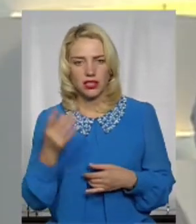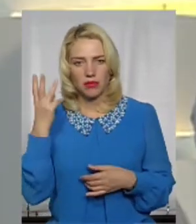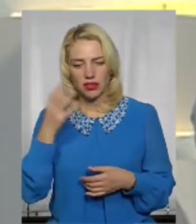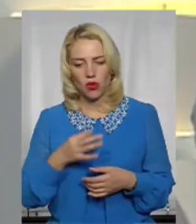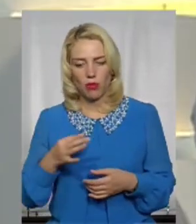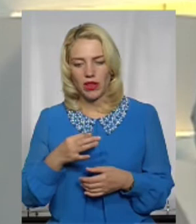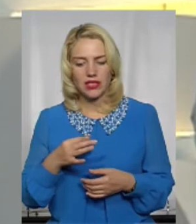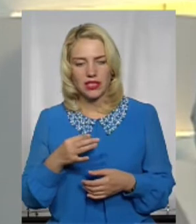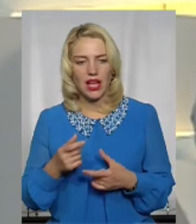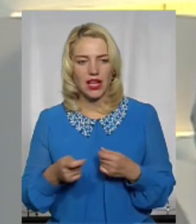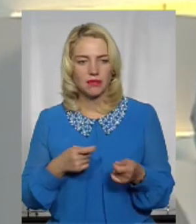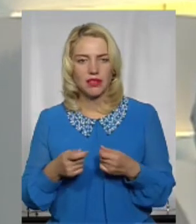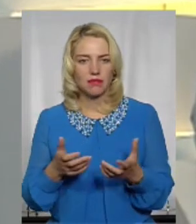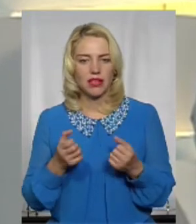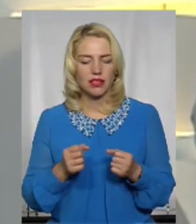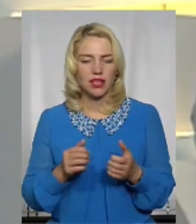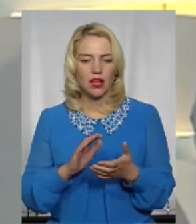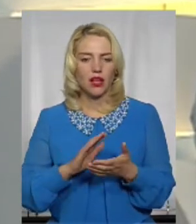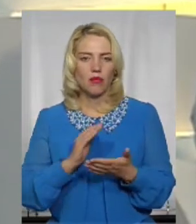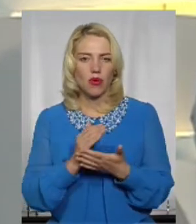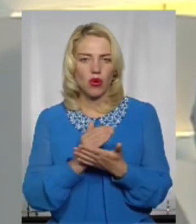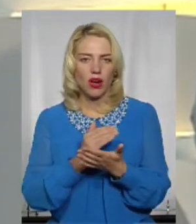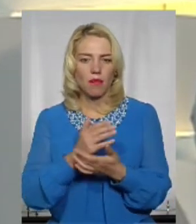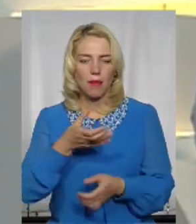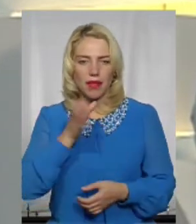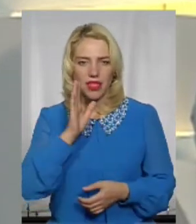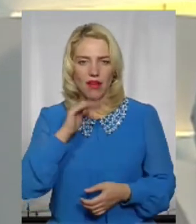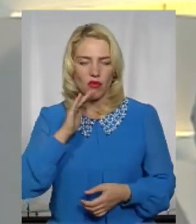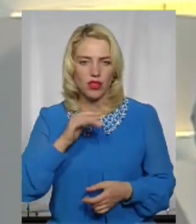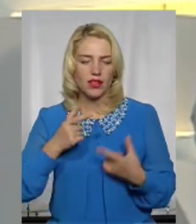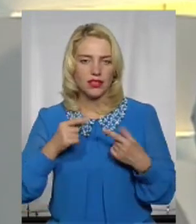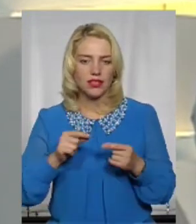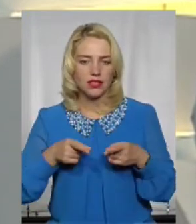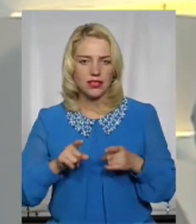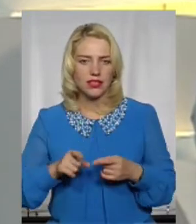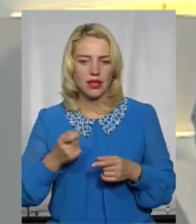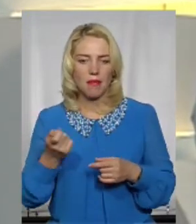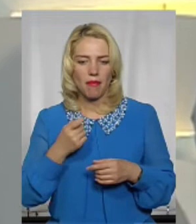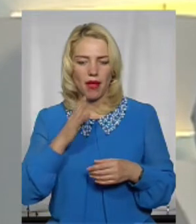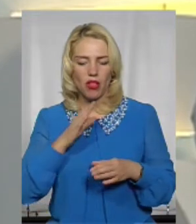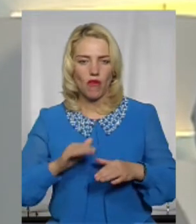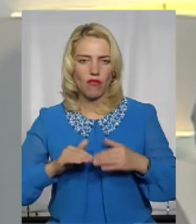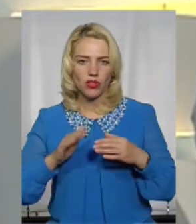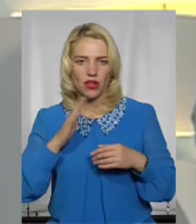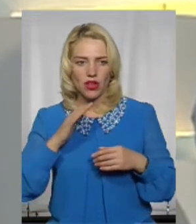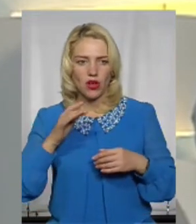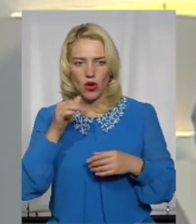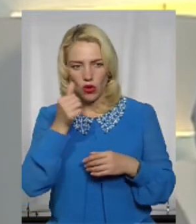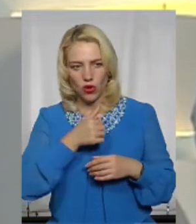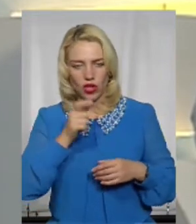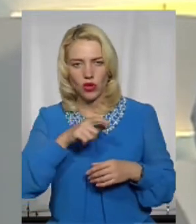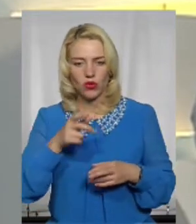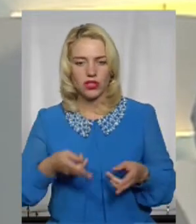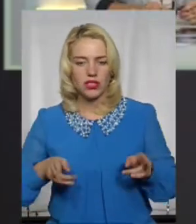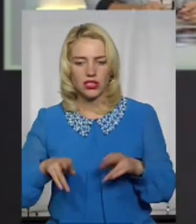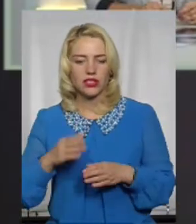адміністрацією прийнята програма «Питна вода», і де, ну, дійсно, в ці маловодні роки люди залишилися